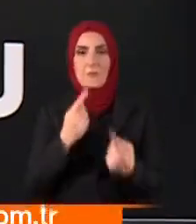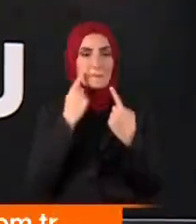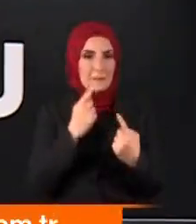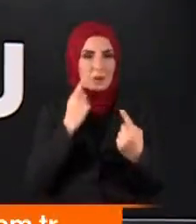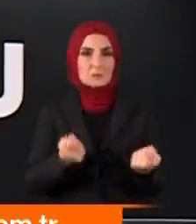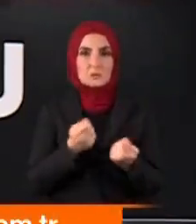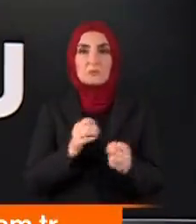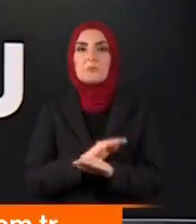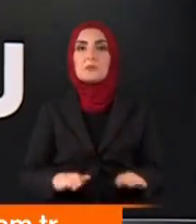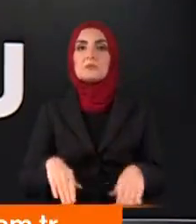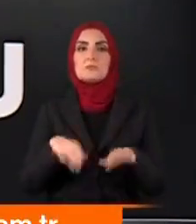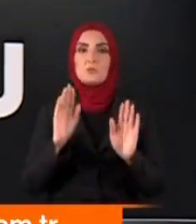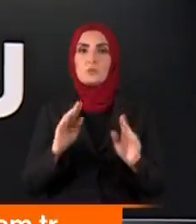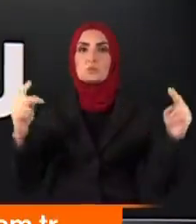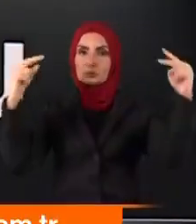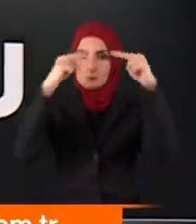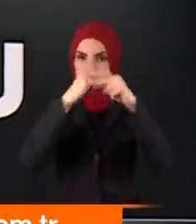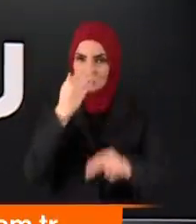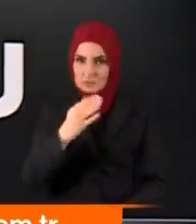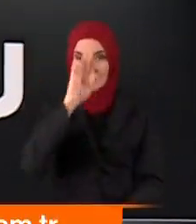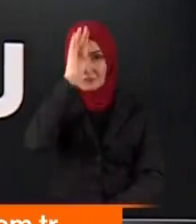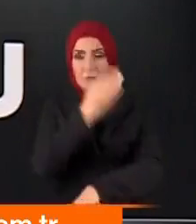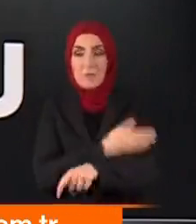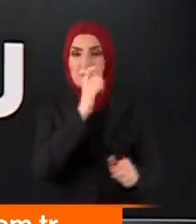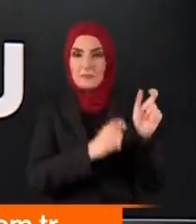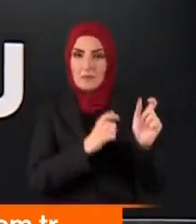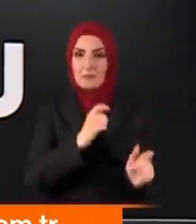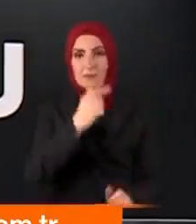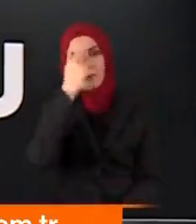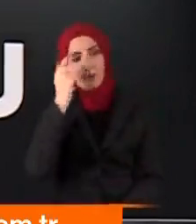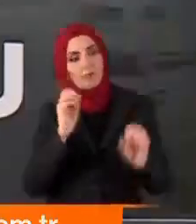hem üst geçit hem de İstanbullular aslında kaderine terk edildi.